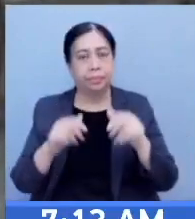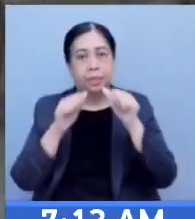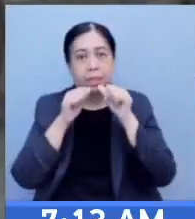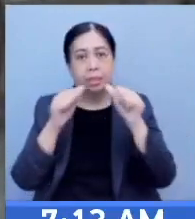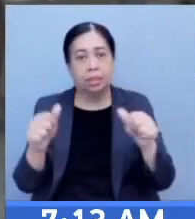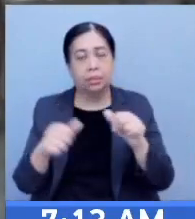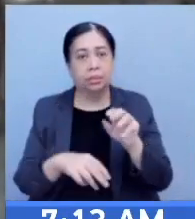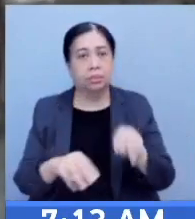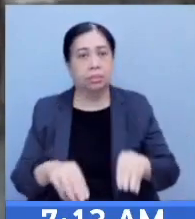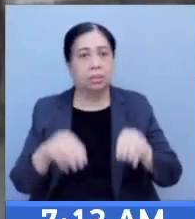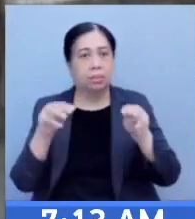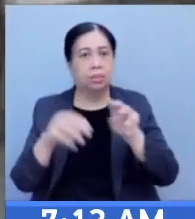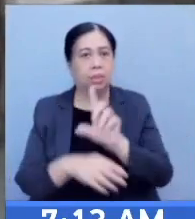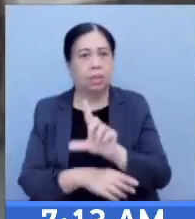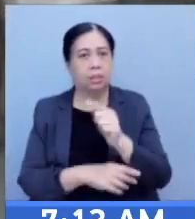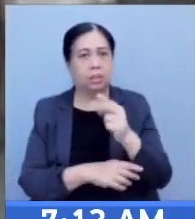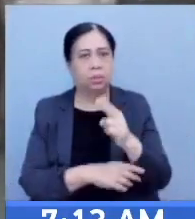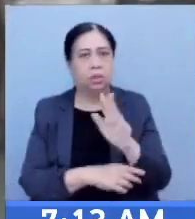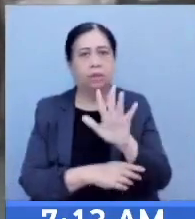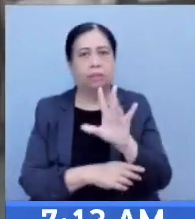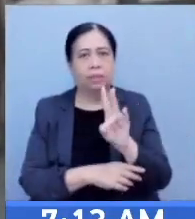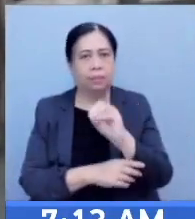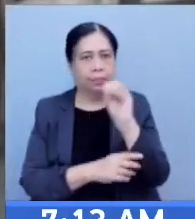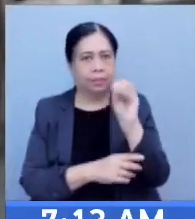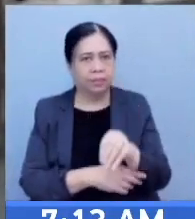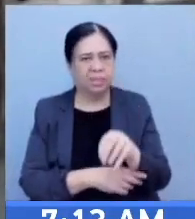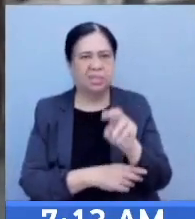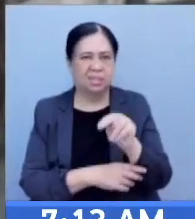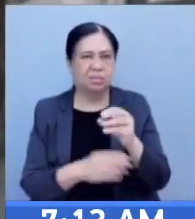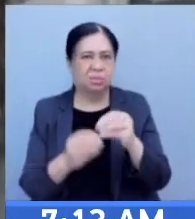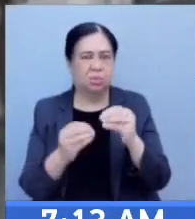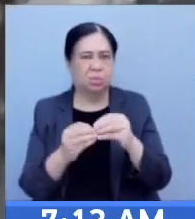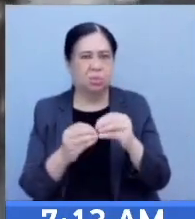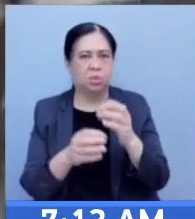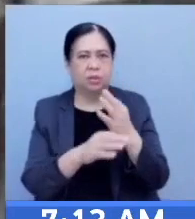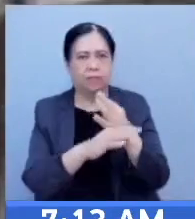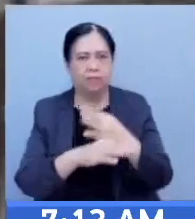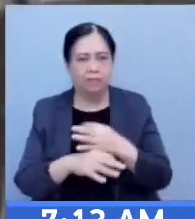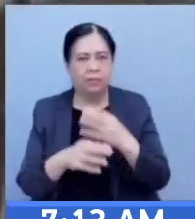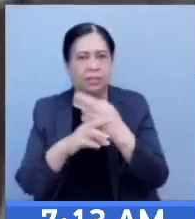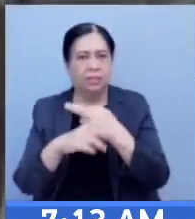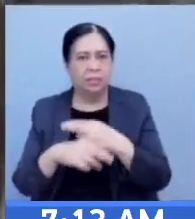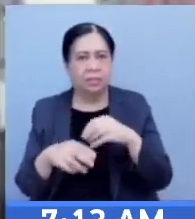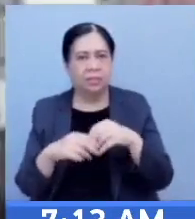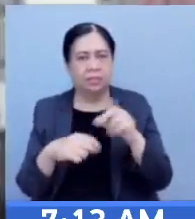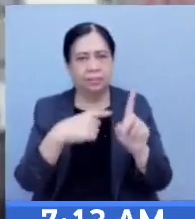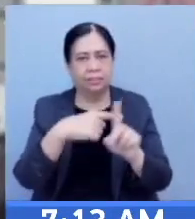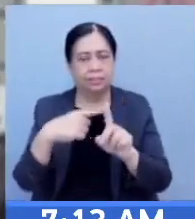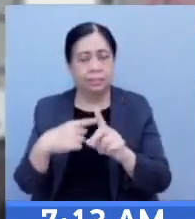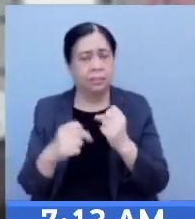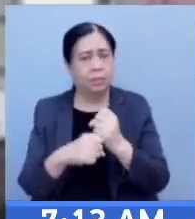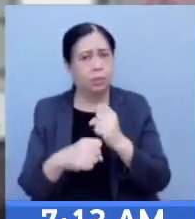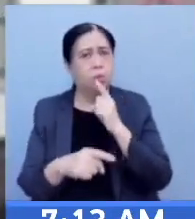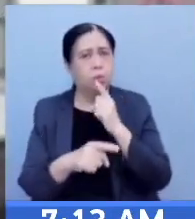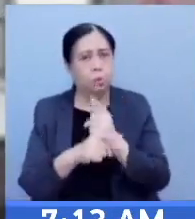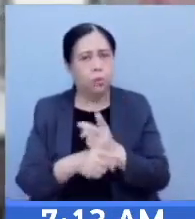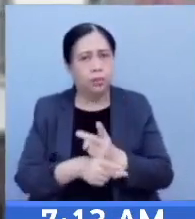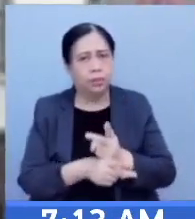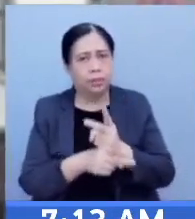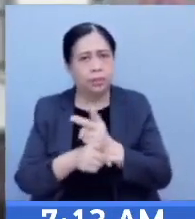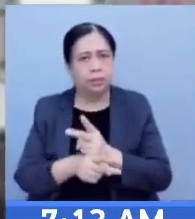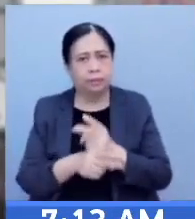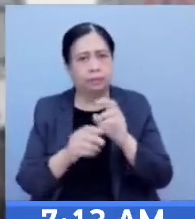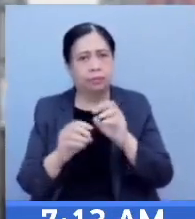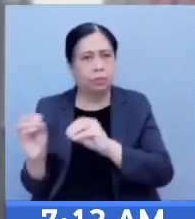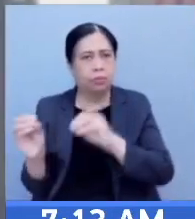LGU, 57% pa ang kailangang tapusin sa sementeryo. Sinisiguro raw nila na maingat na inilagay sa ligtas na lugar ang